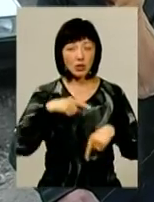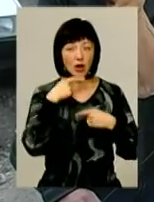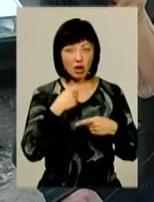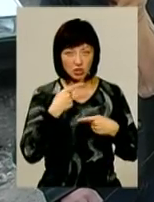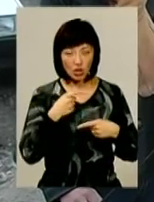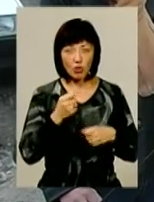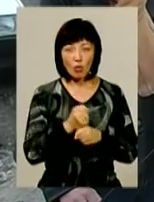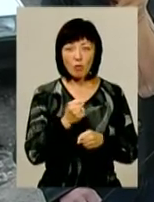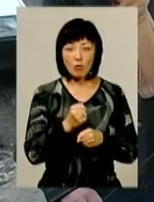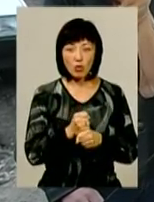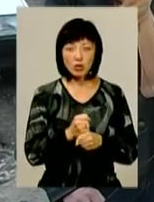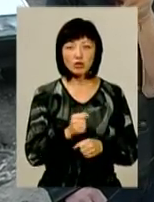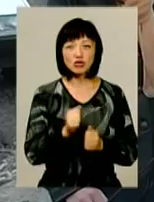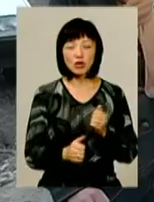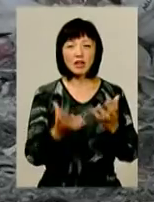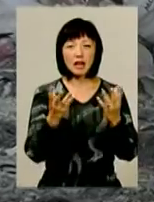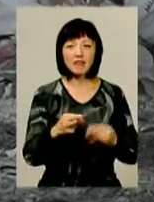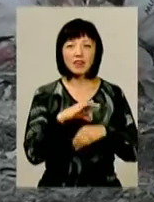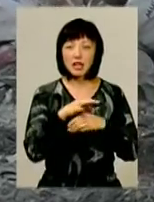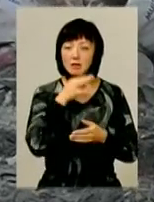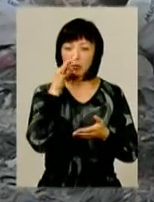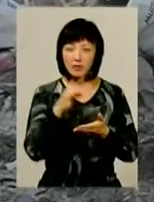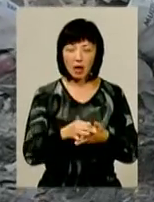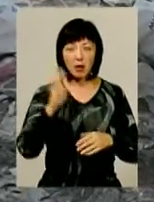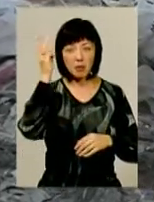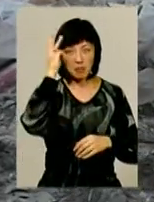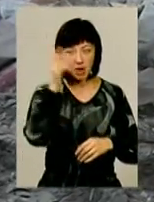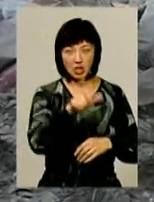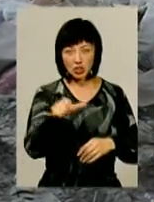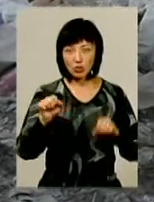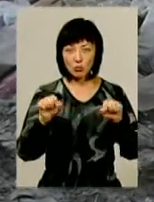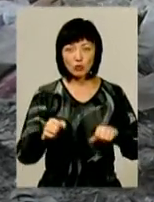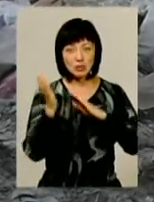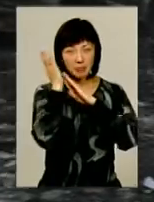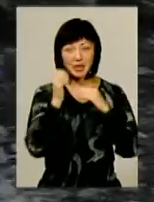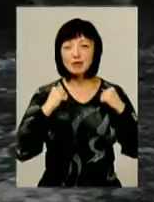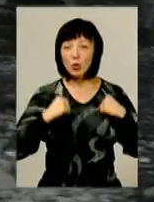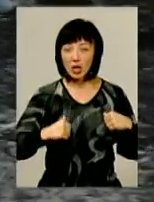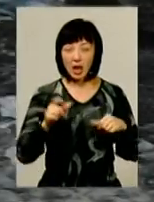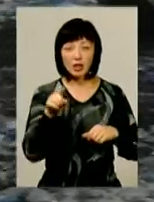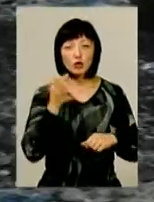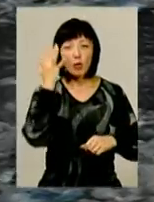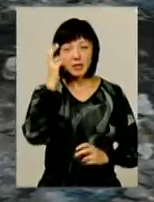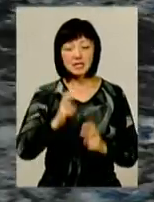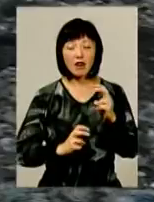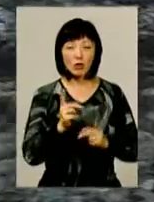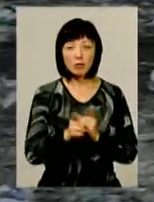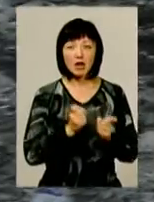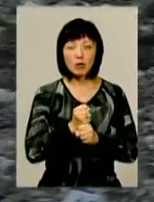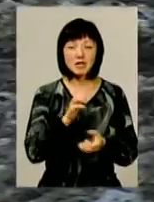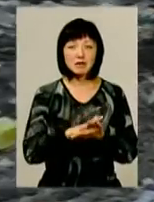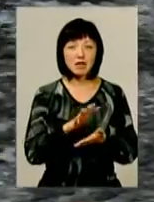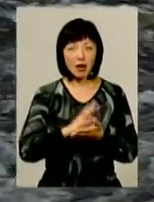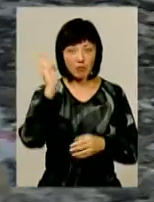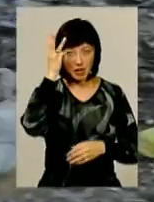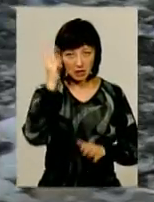переконує, робота щоденно ведеться відповідально, тому хмельничани можуть спати спокійно. А на те, що омріяний завод з переробки сміття в обласному